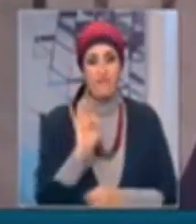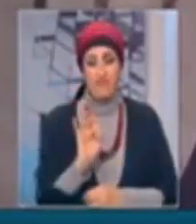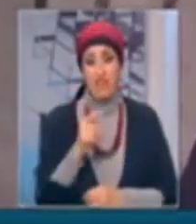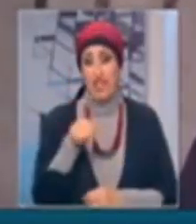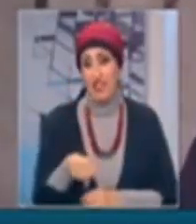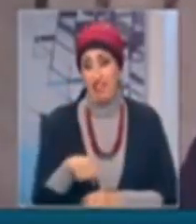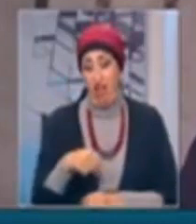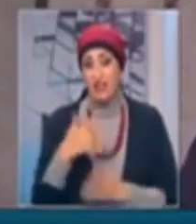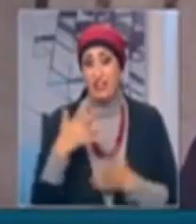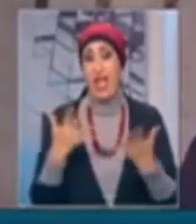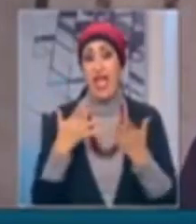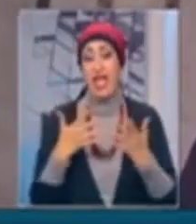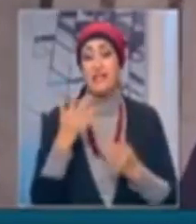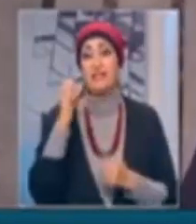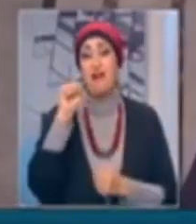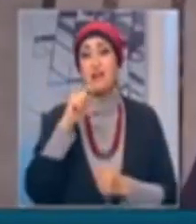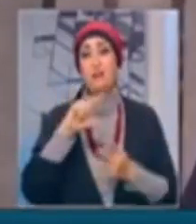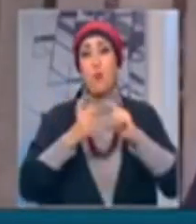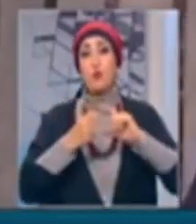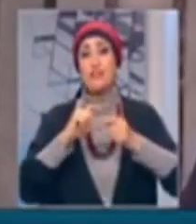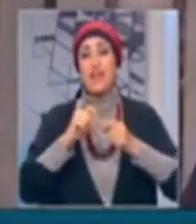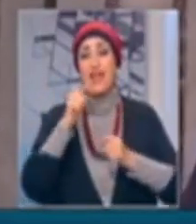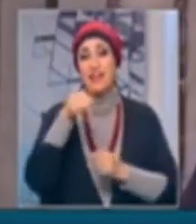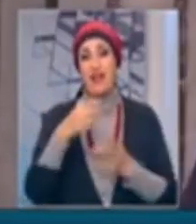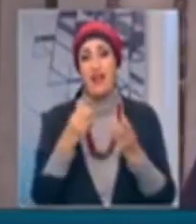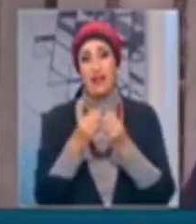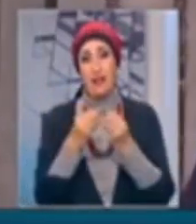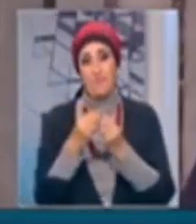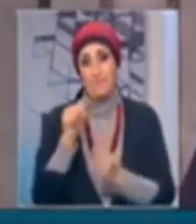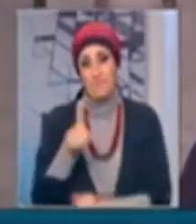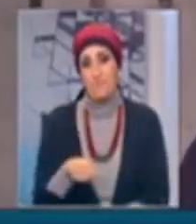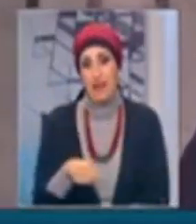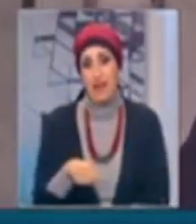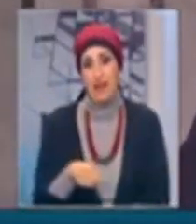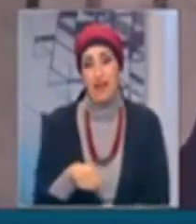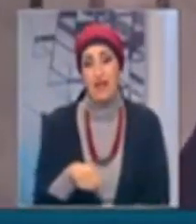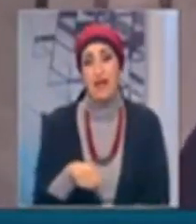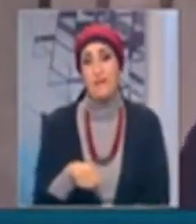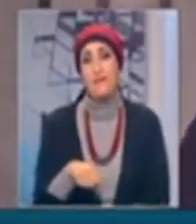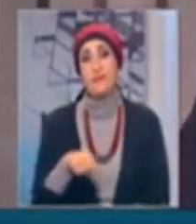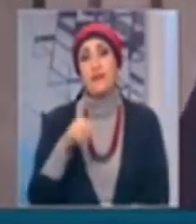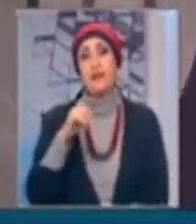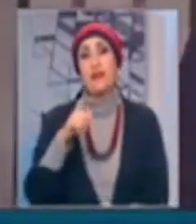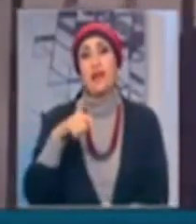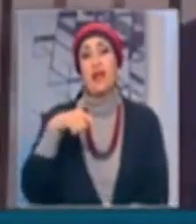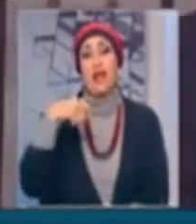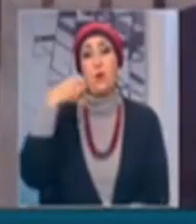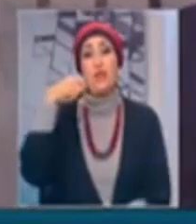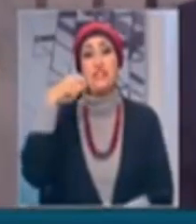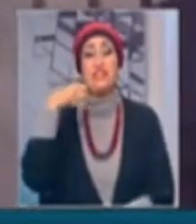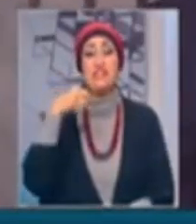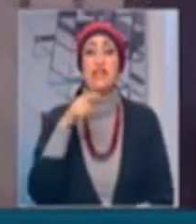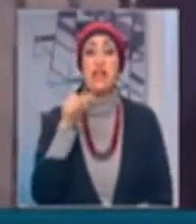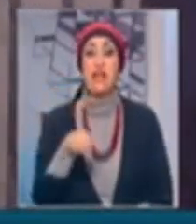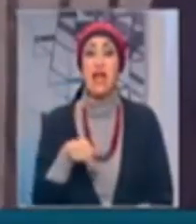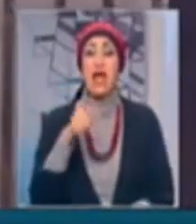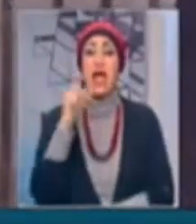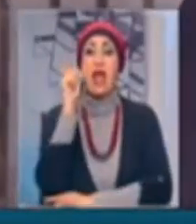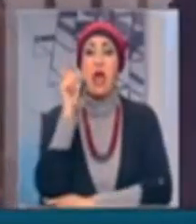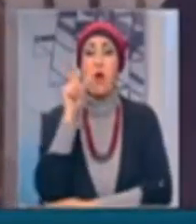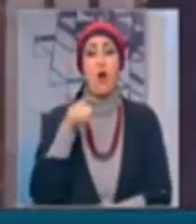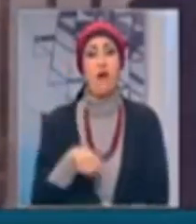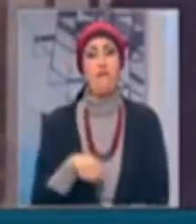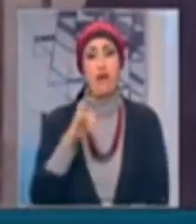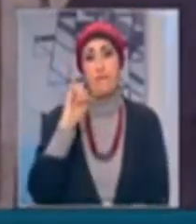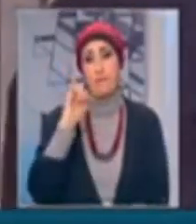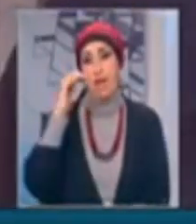القومي لمحافظه بورسعيد، يسعدنا ان ينضم معنا الان معالي وزير الاوقاف فضيله الاستاذ الدكتور محمد مختار جمعه.